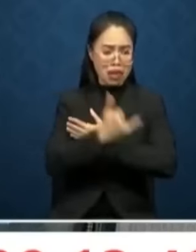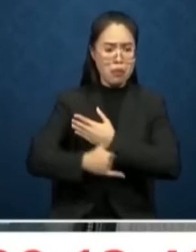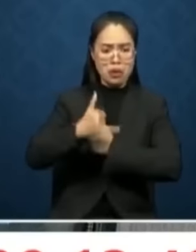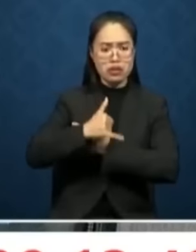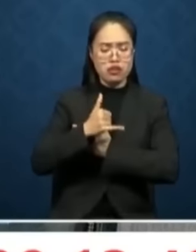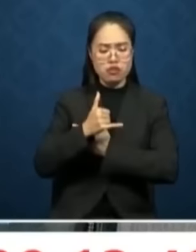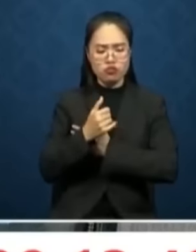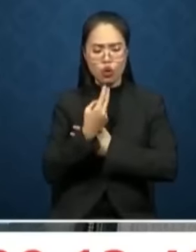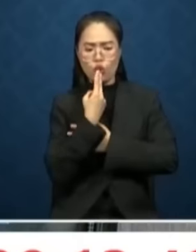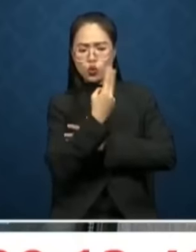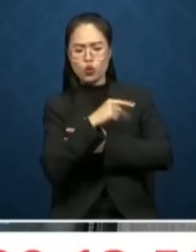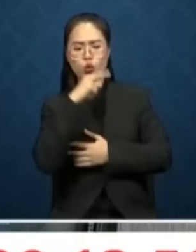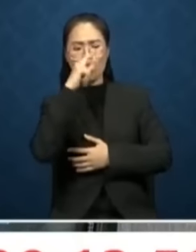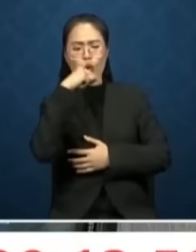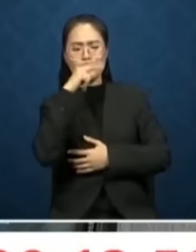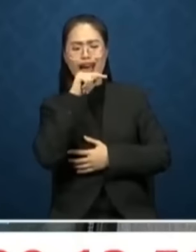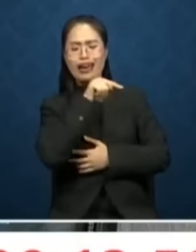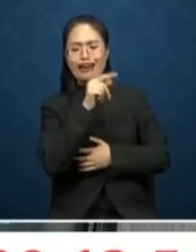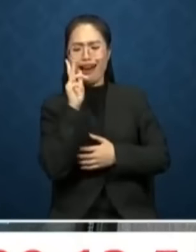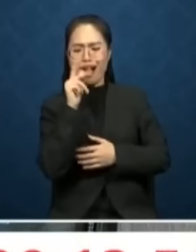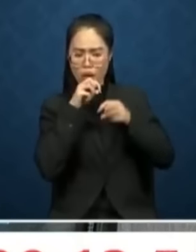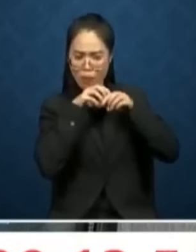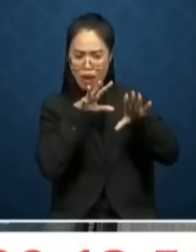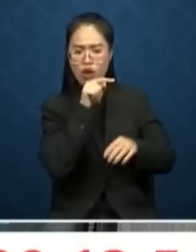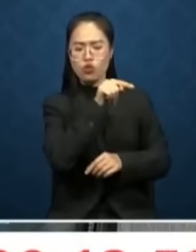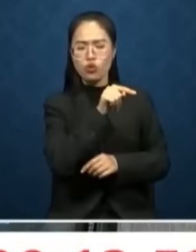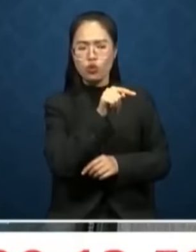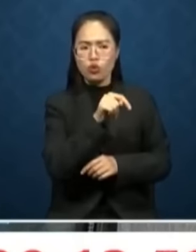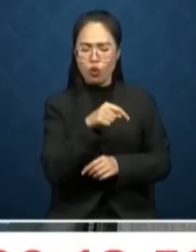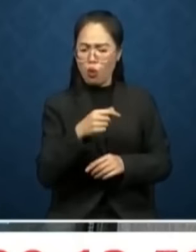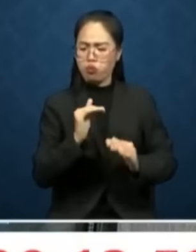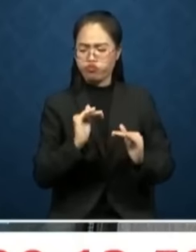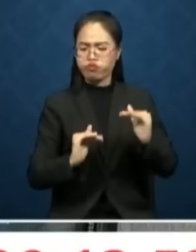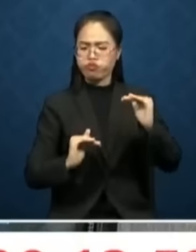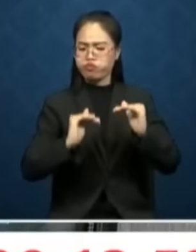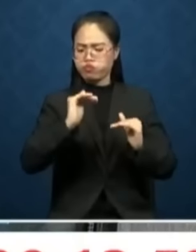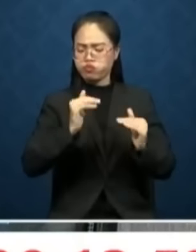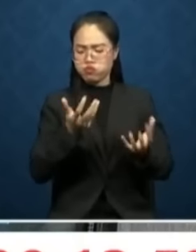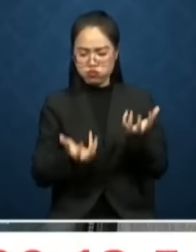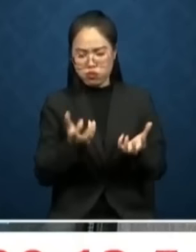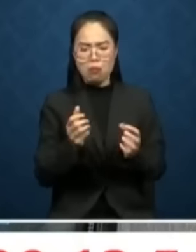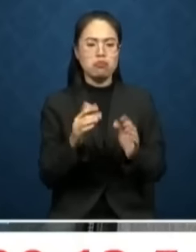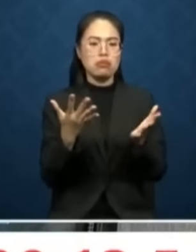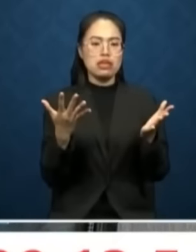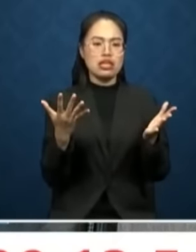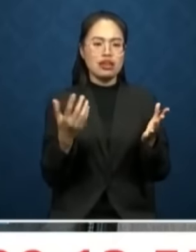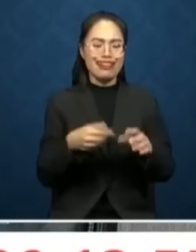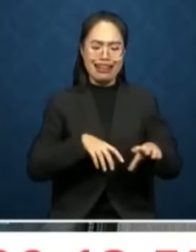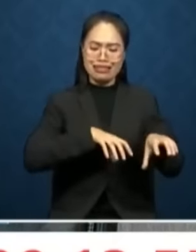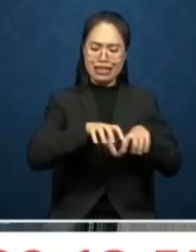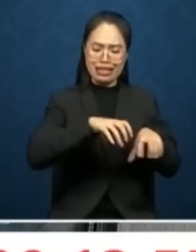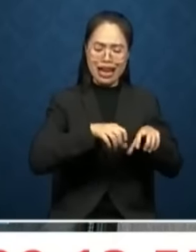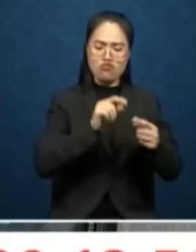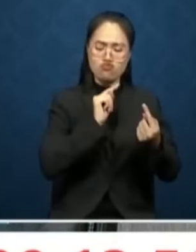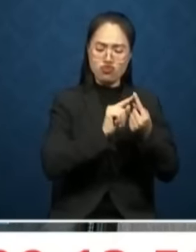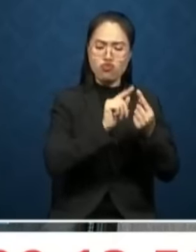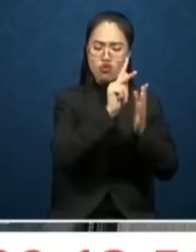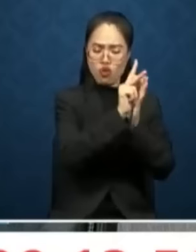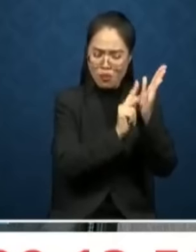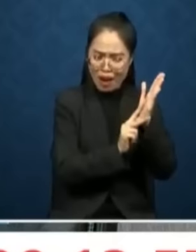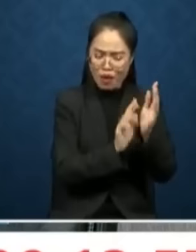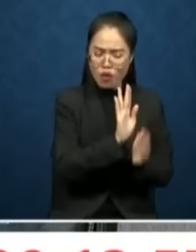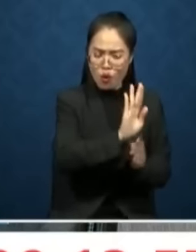ใช่เฉพาะในประเทศนะครับท่านประธานจำได้นะครับผมอ่านเมื่อกี้นี้ว่าการลงทุนในเรื่องหลักนิติธรรมนี้นโยบายรัฐบา